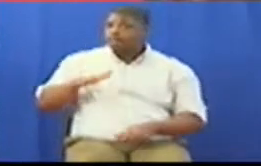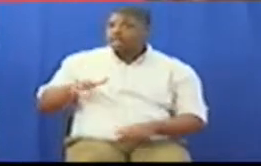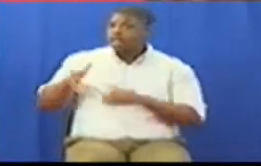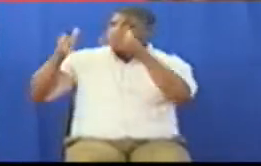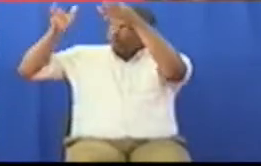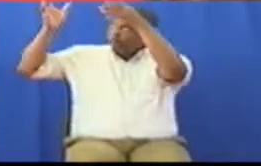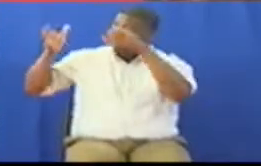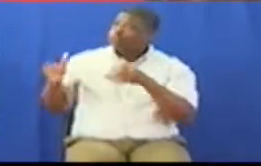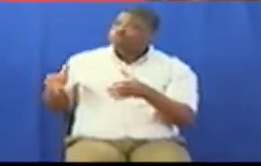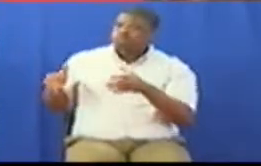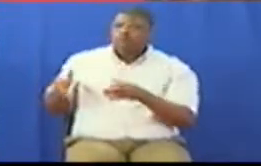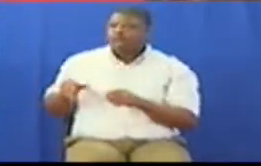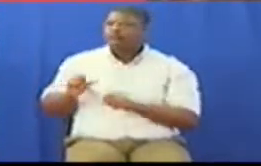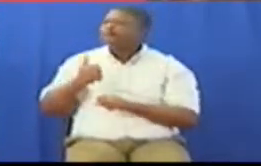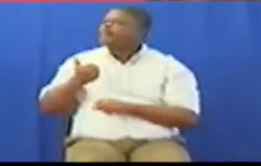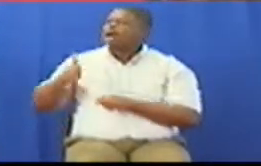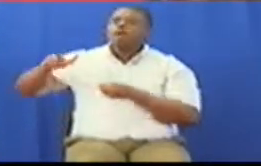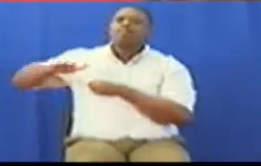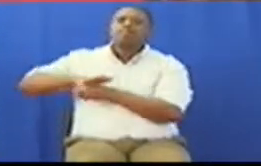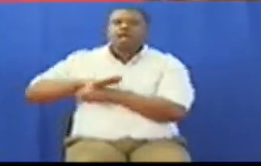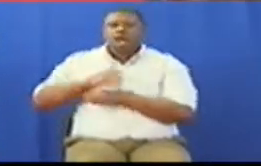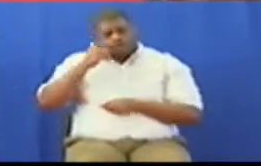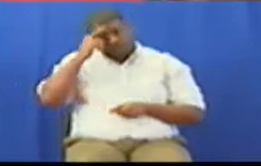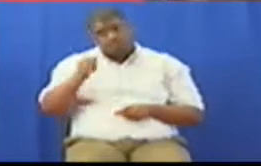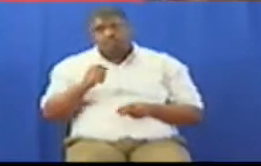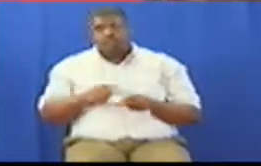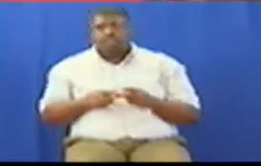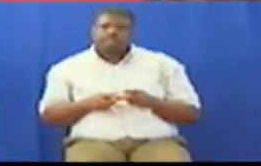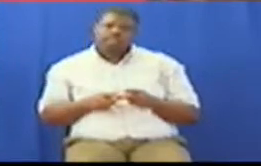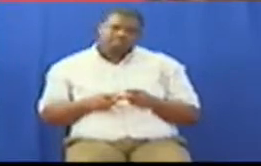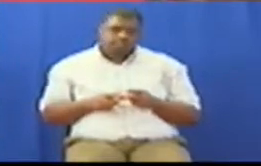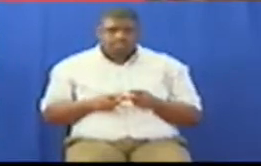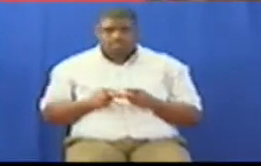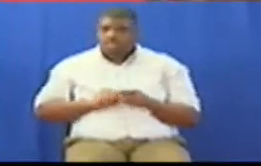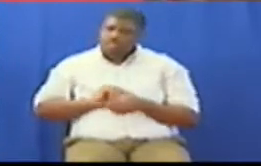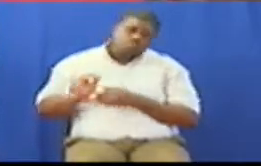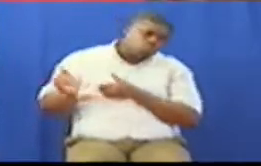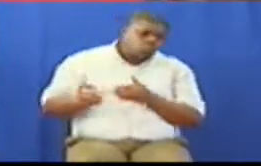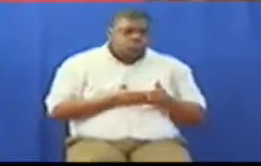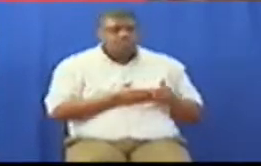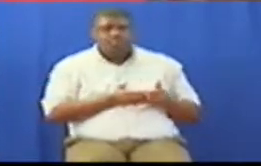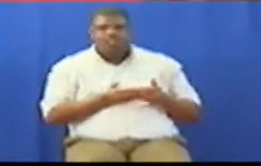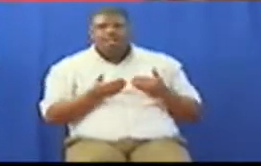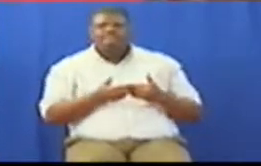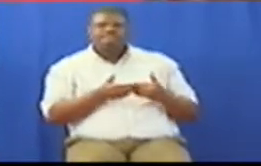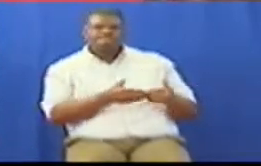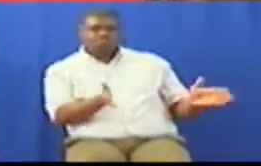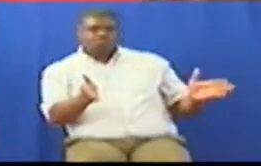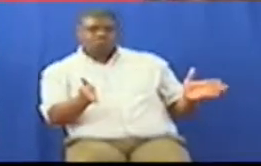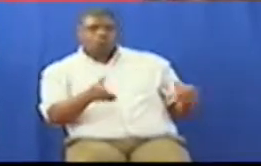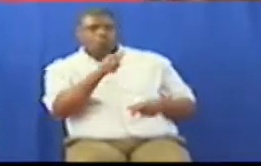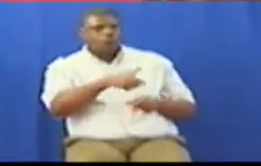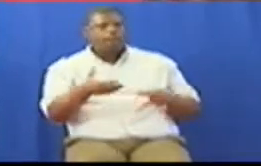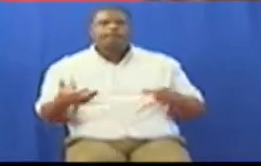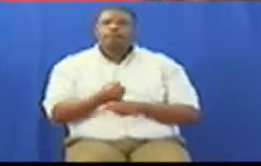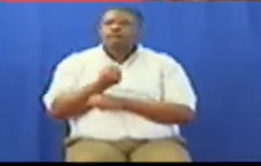lita 700 bado yamejaa, na tunaamini kabisa kwamba atakaporudi basi ataweza kuyafungulia na wananchi wa Muheza waweze